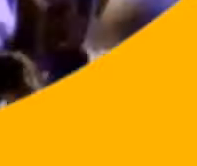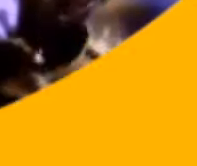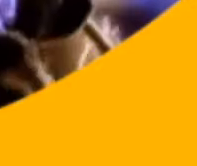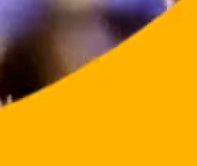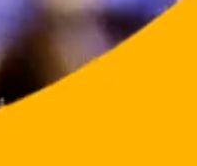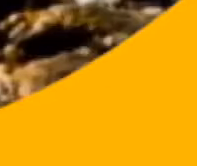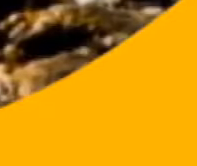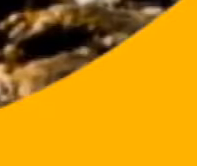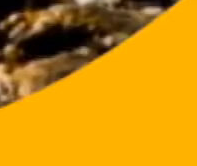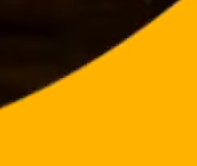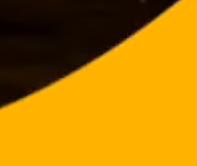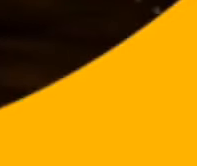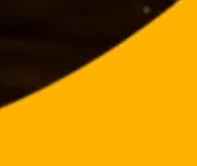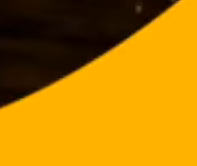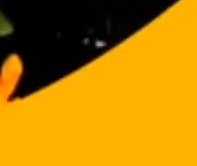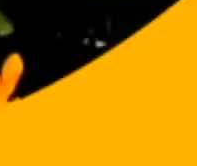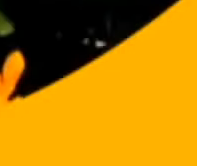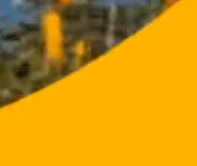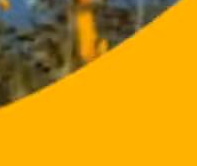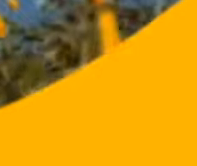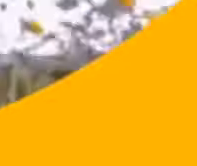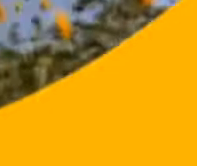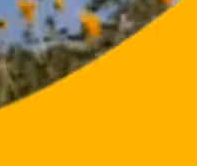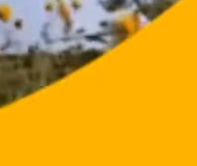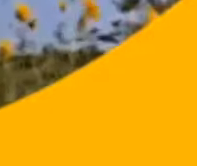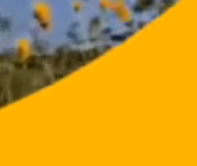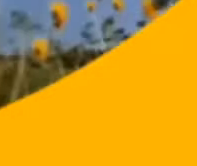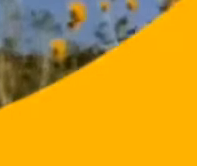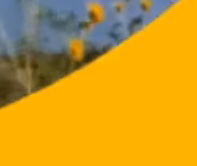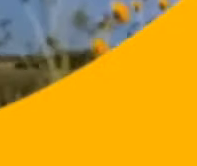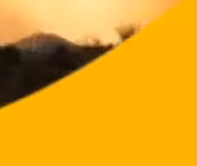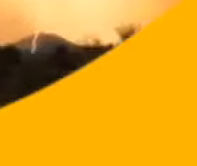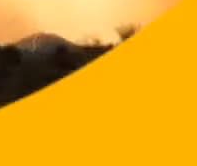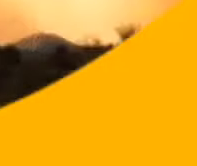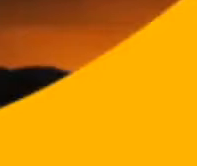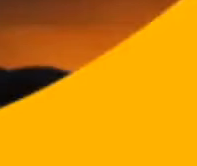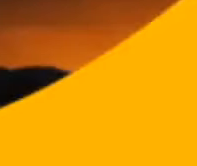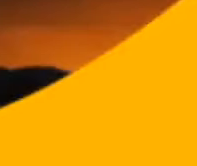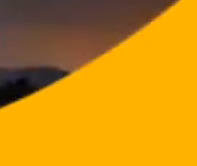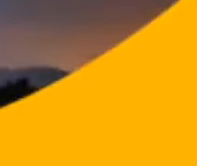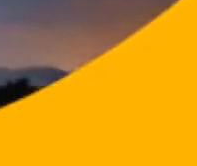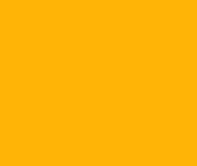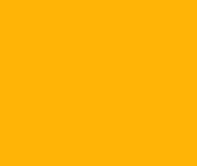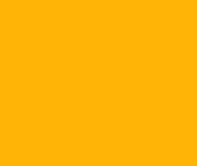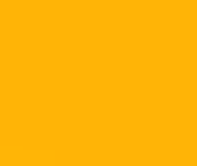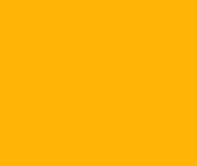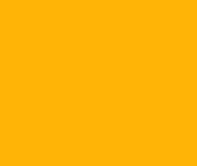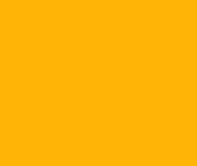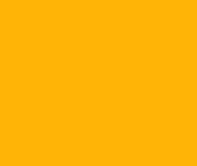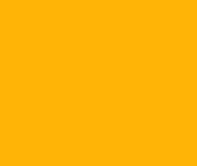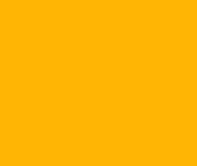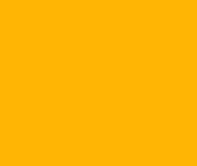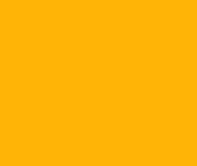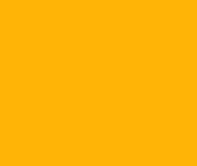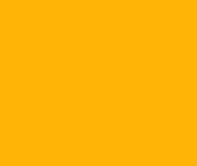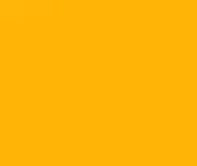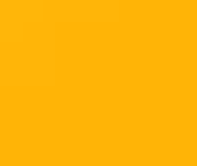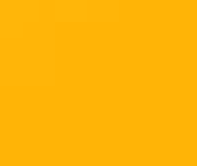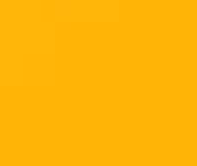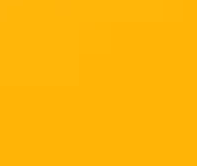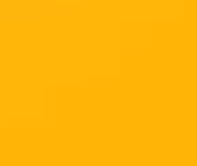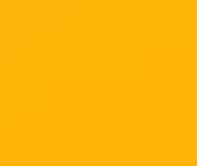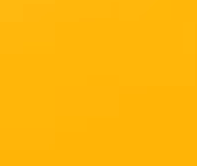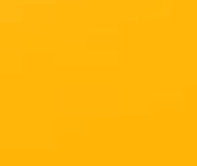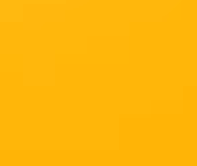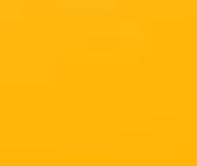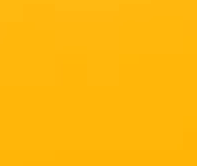Simo selitulu benilethelwa baka MTN Business. Noma simo selitulu sinjani, MTN Business ikhona kusika